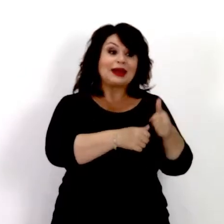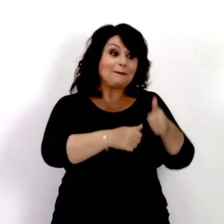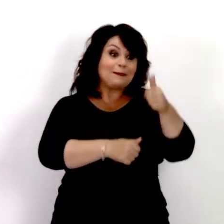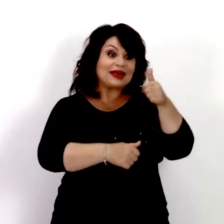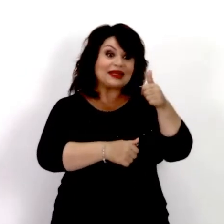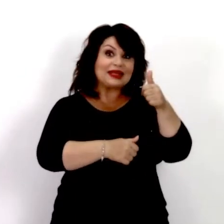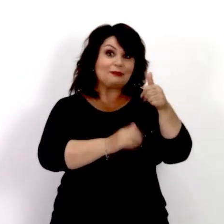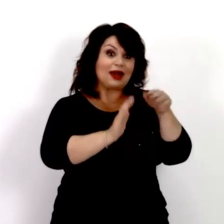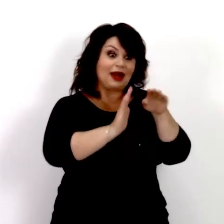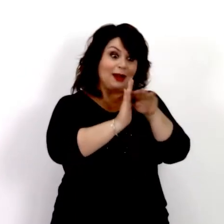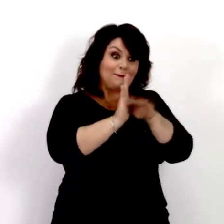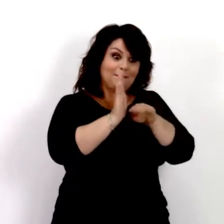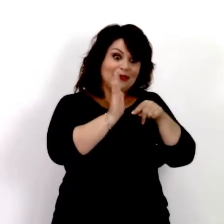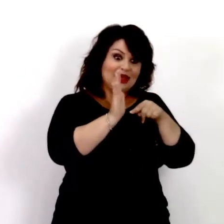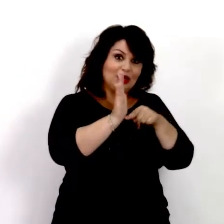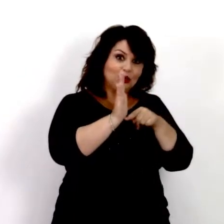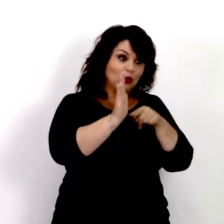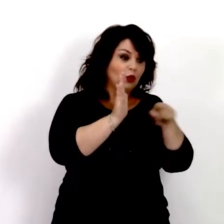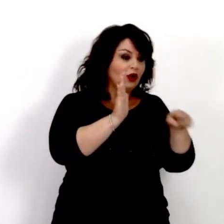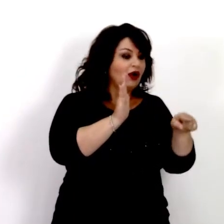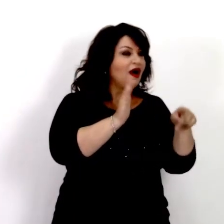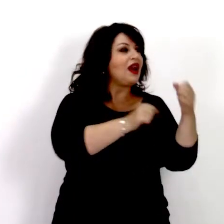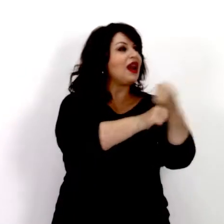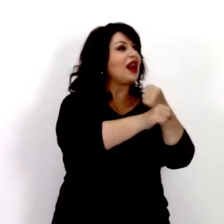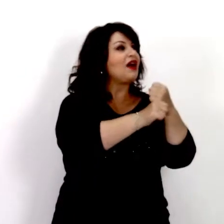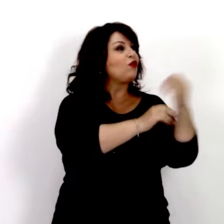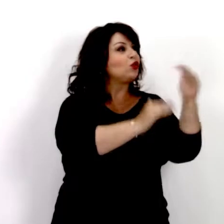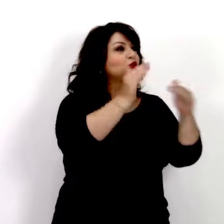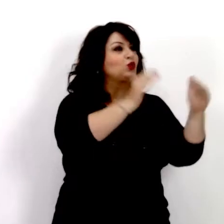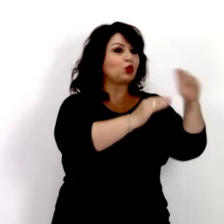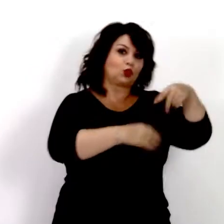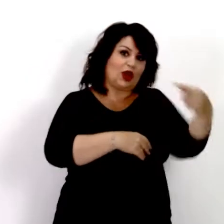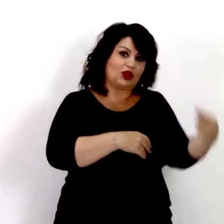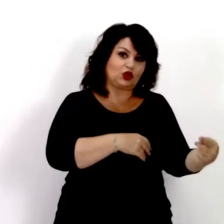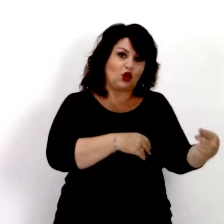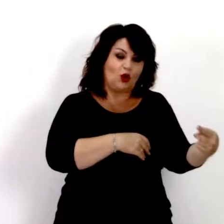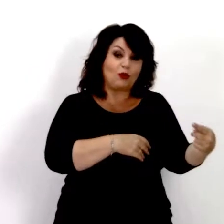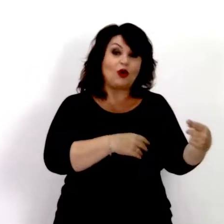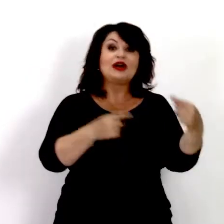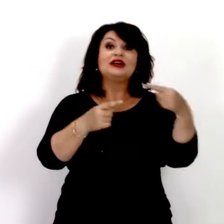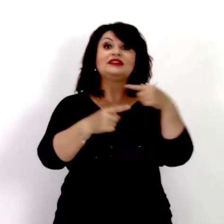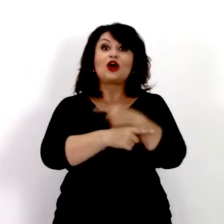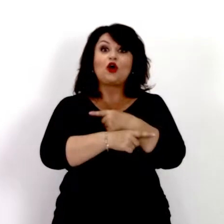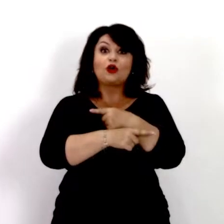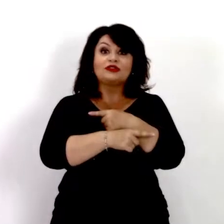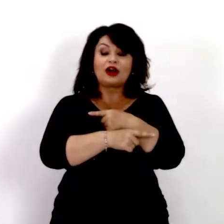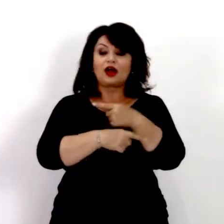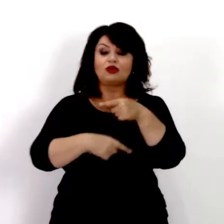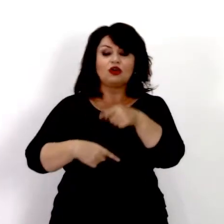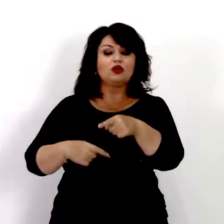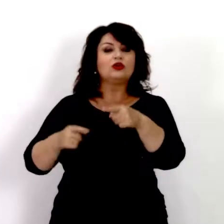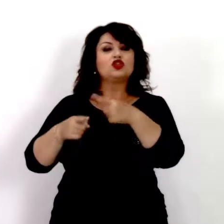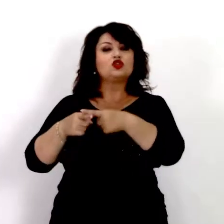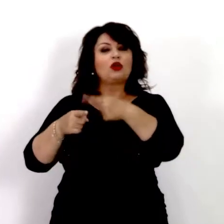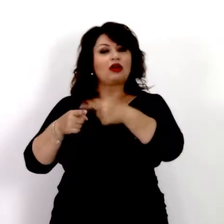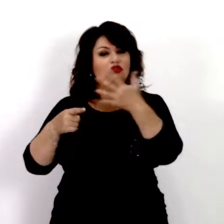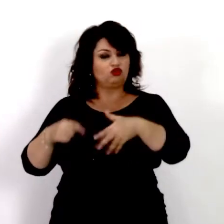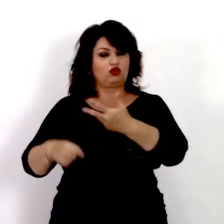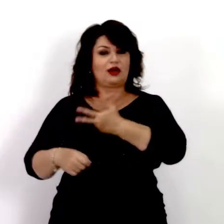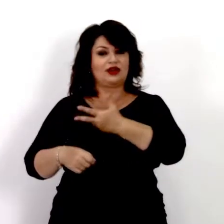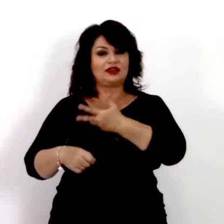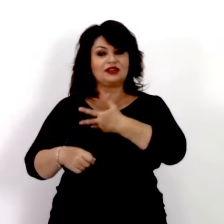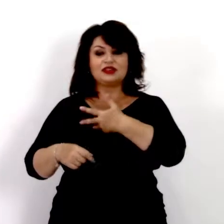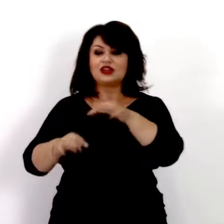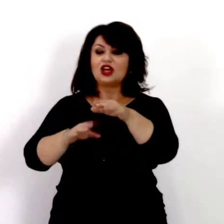l'impostazione del locale, quindi i lavori nella struttura. Se invece andiamo a aprire una struttura in un locale preesistente dove ci troviamo già degli